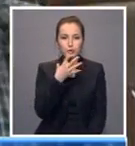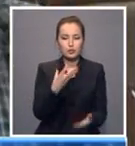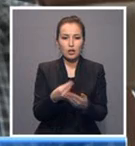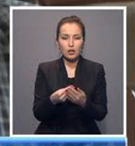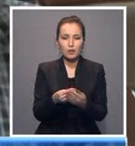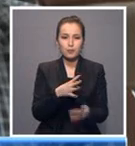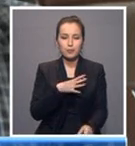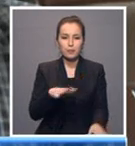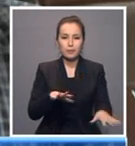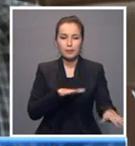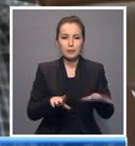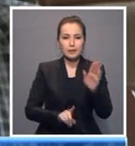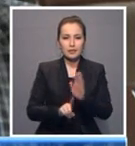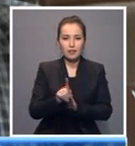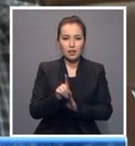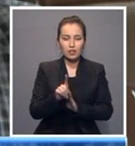отряд ауылларда